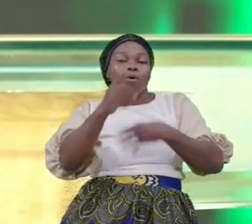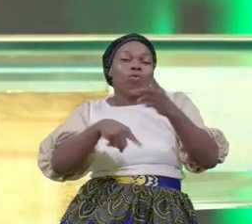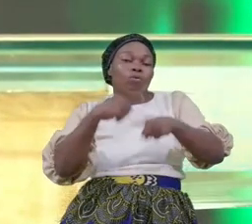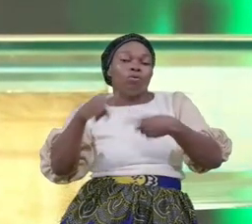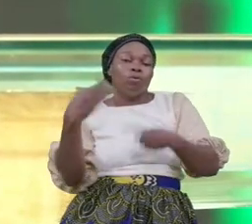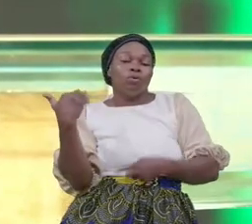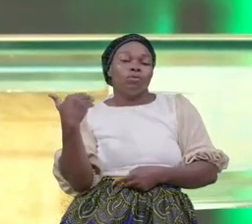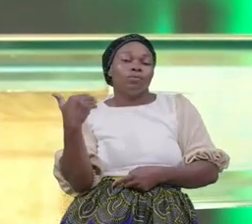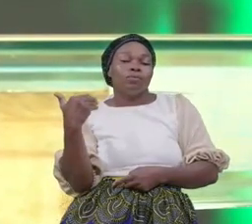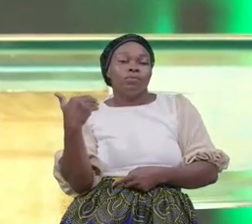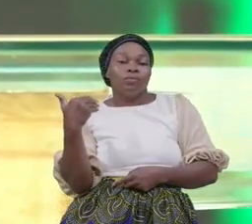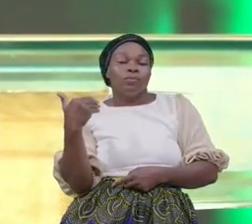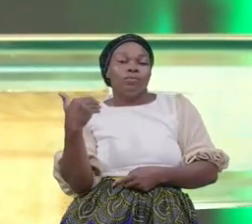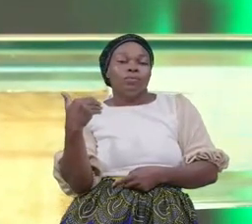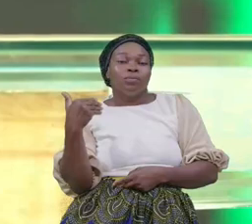sont plus là.